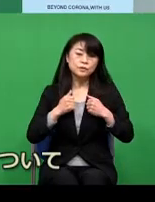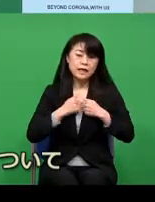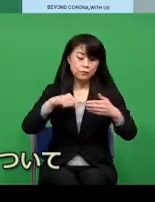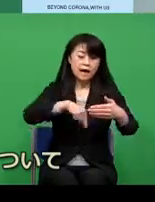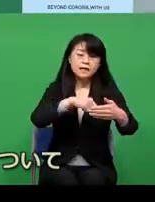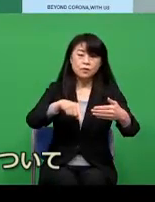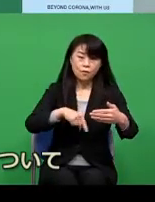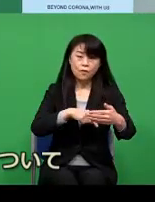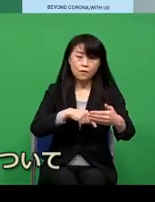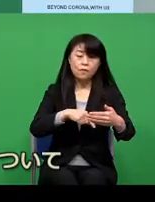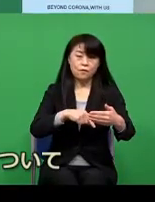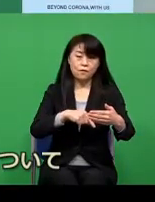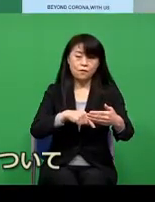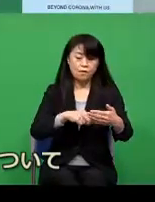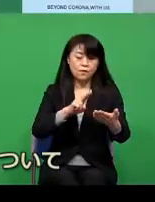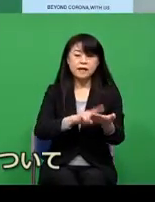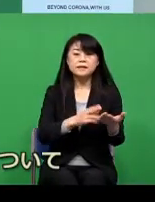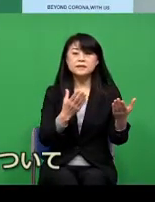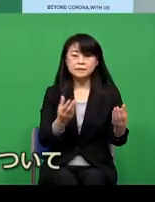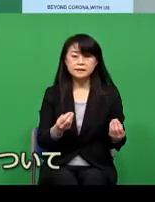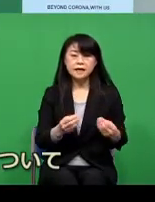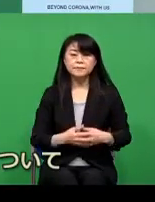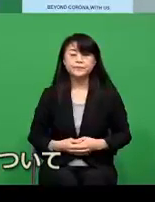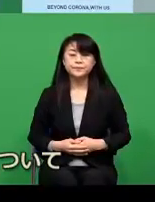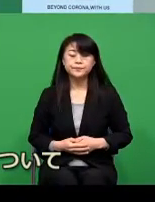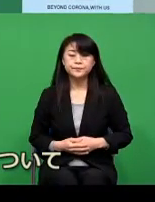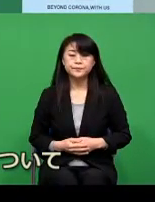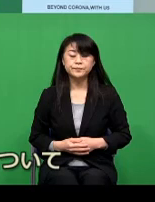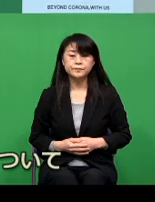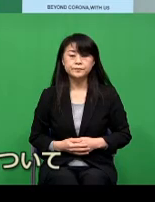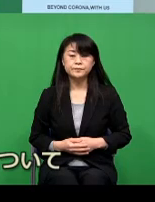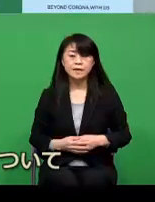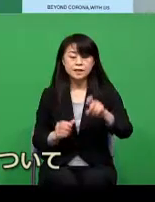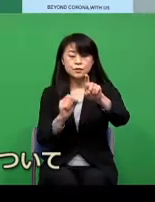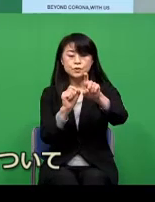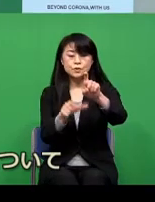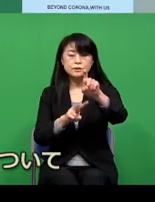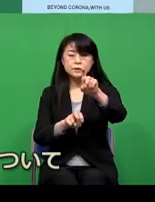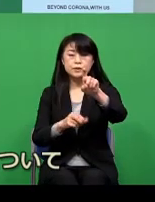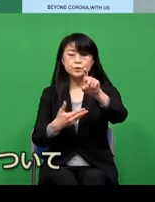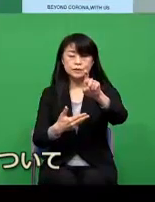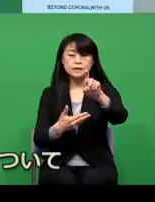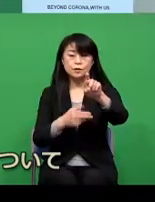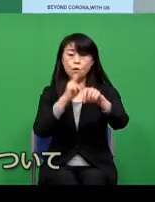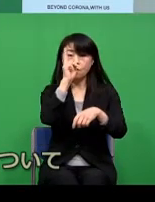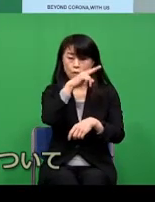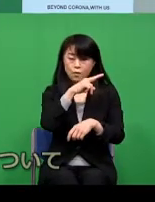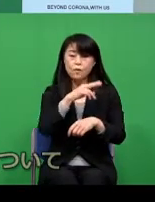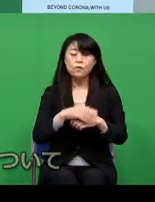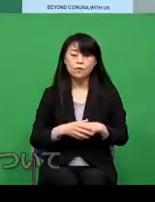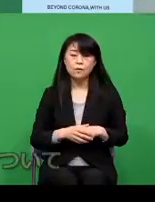を、まあ、次の通り、まあ、決定したということでございます。まあ、10月29日の午